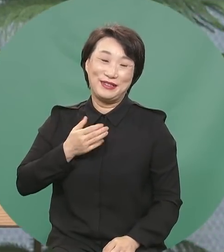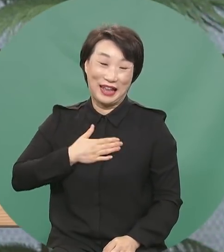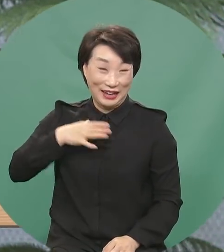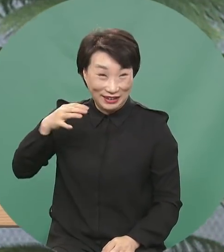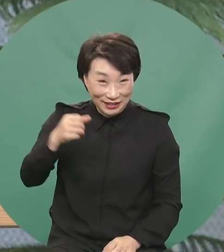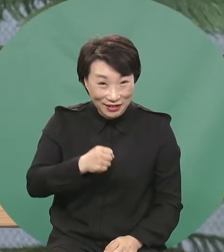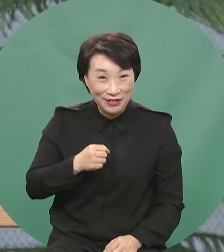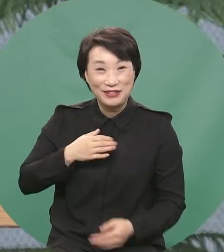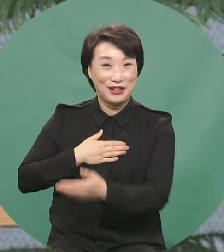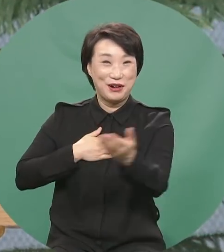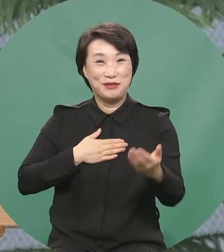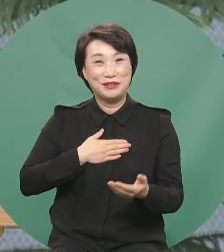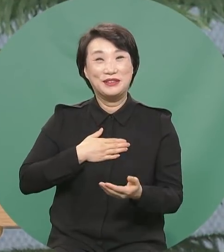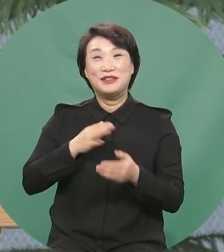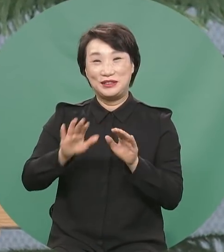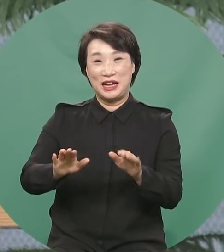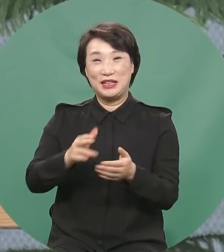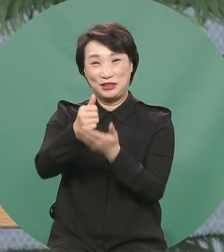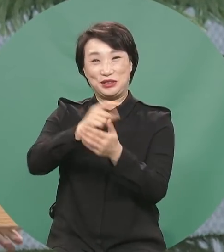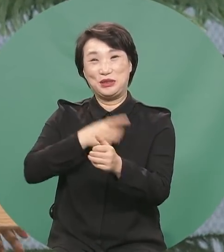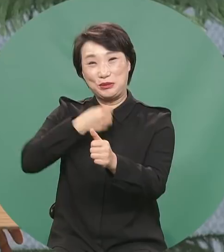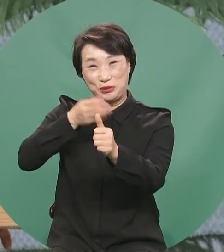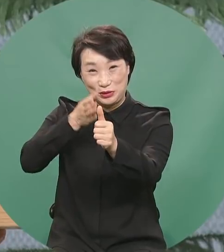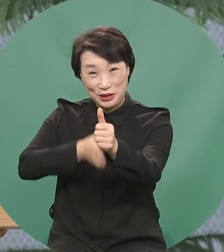수용자가 되기를 주님의 이름으로 축원합니다.